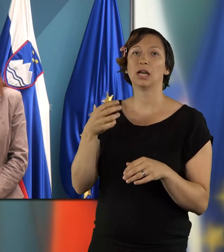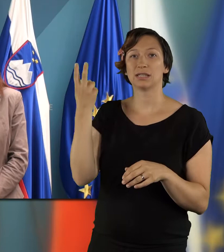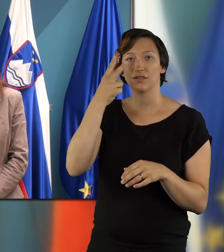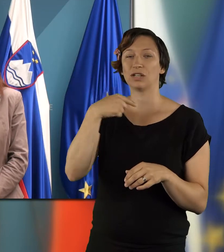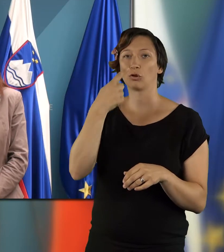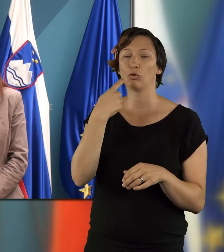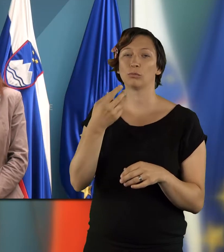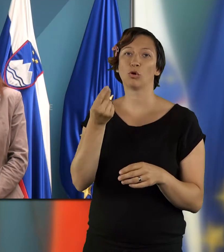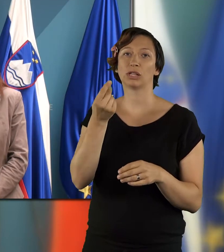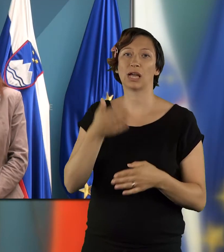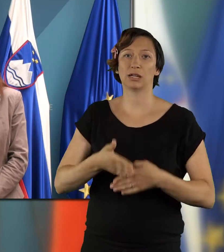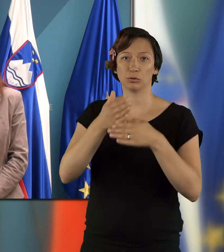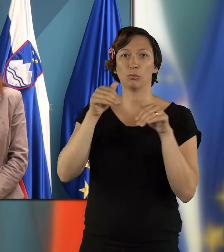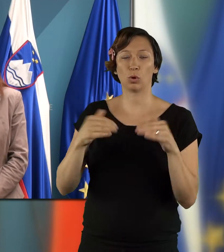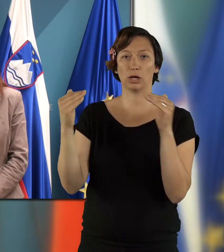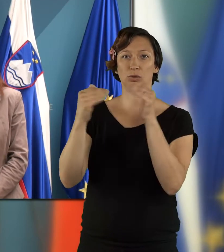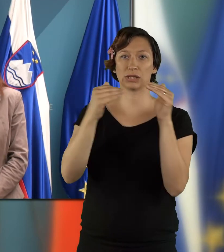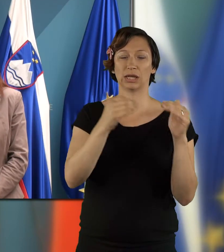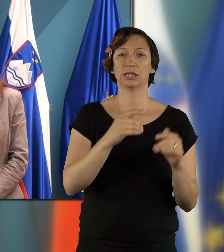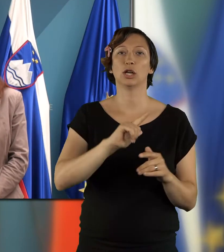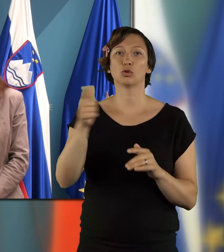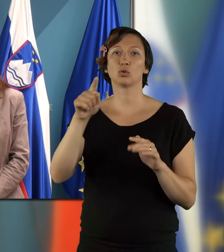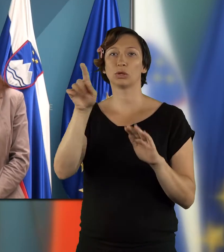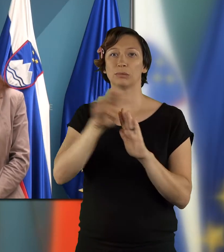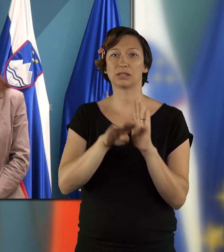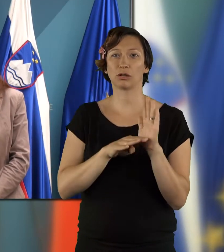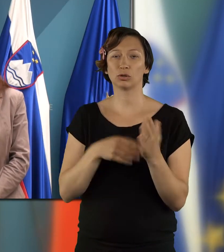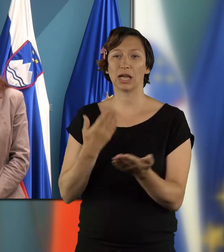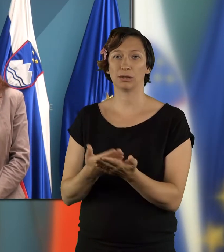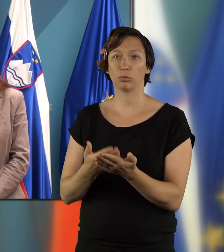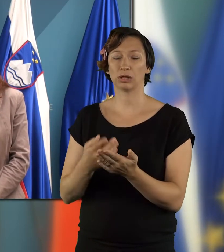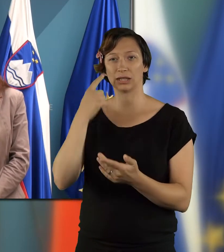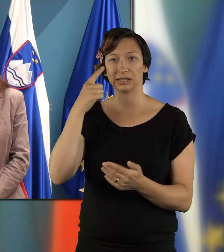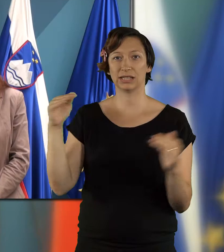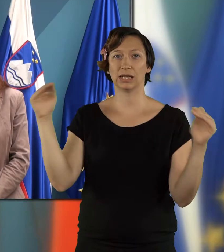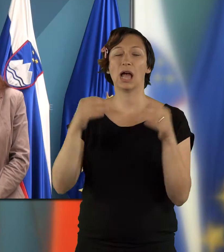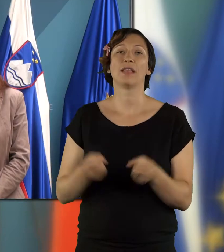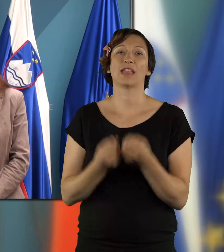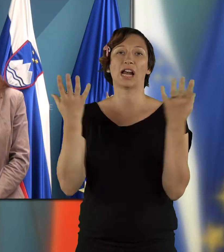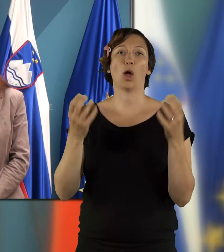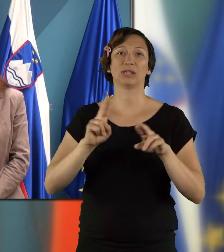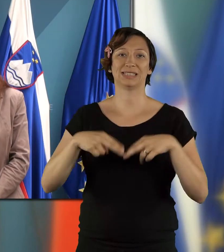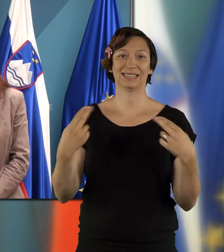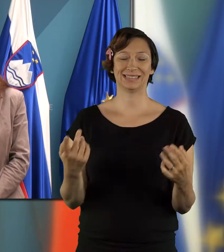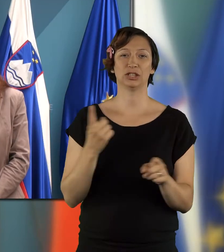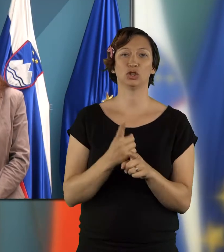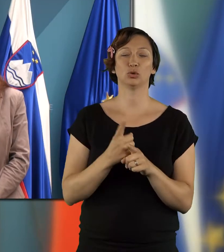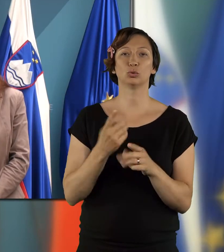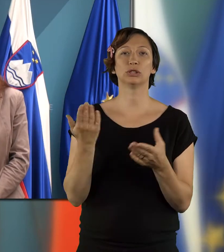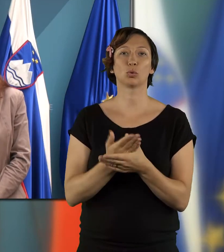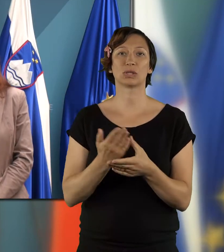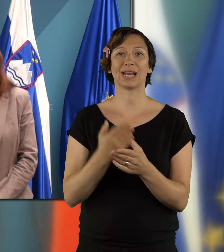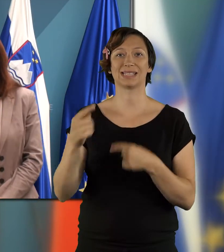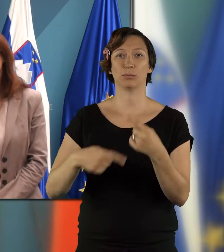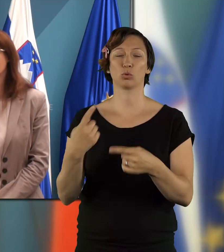pomoči, ki bo morala biti usklajena tudi v skladu z ostalimi zakonodajnimi podlagami glede naravnih nesreč in seveda predvsem z